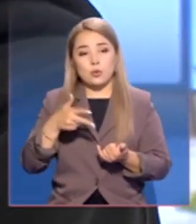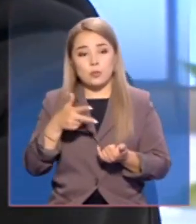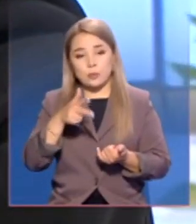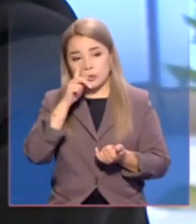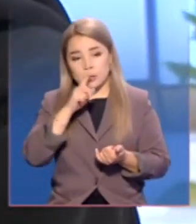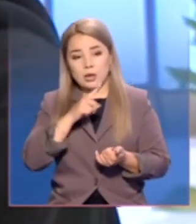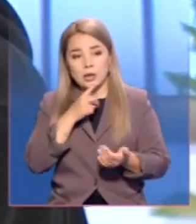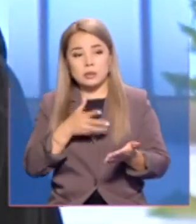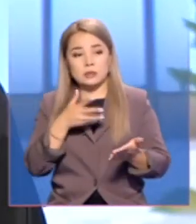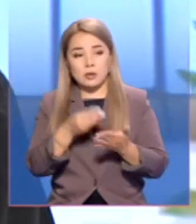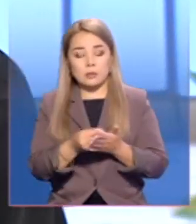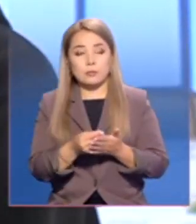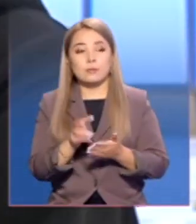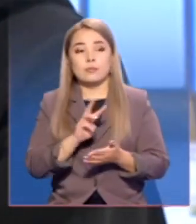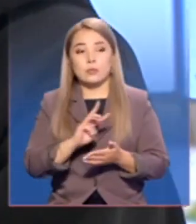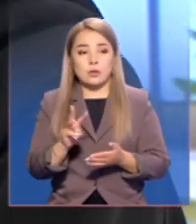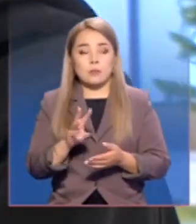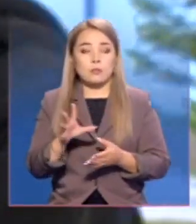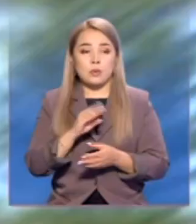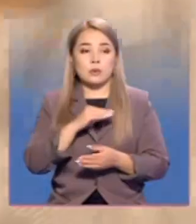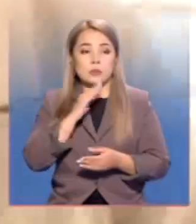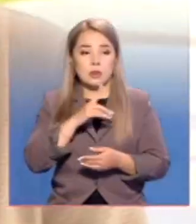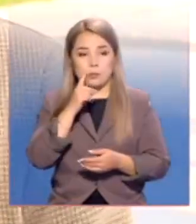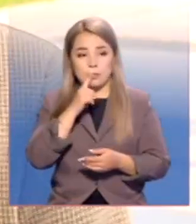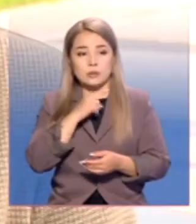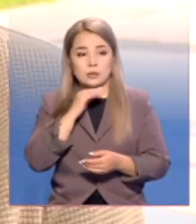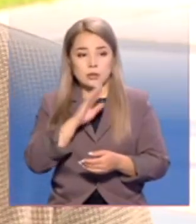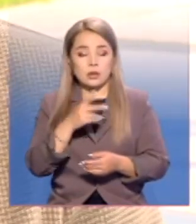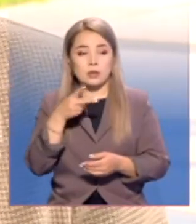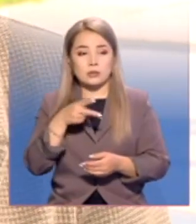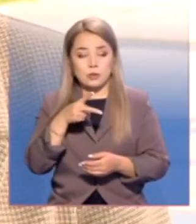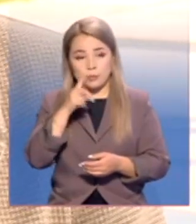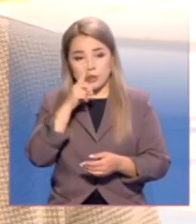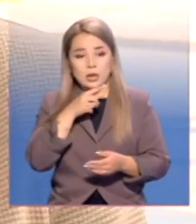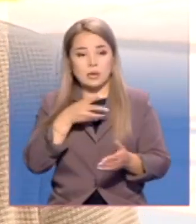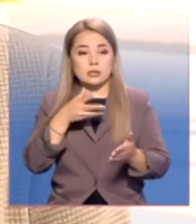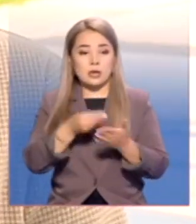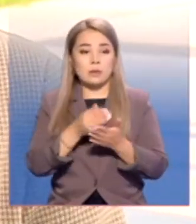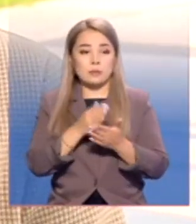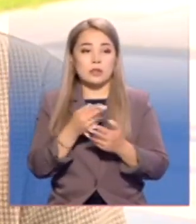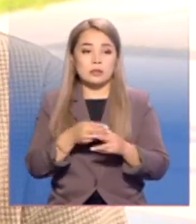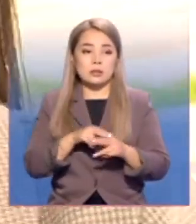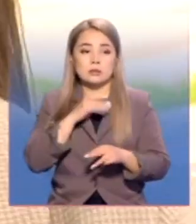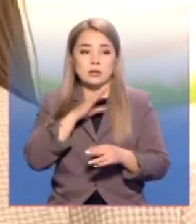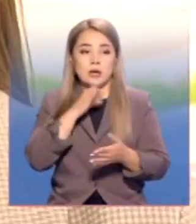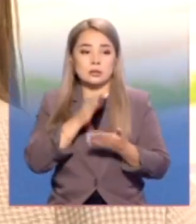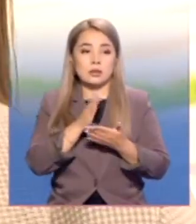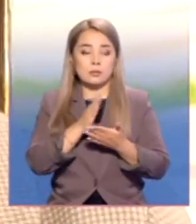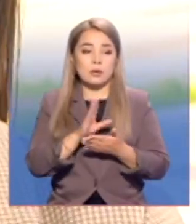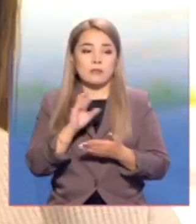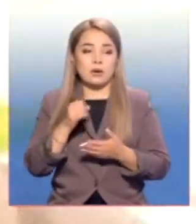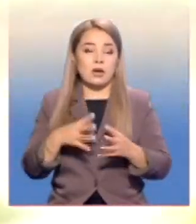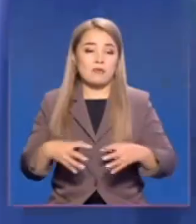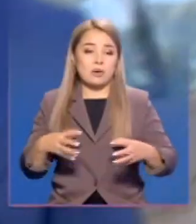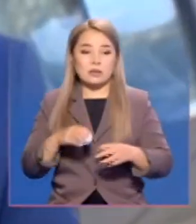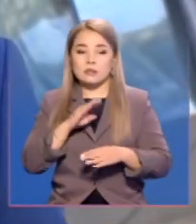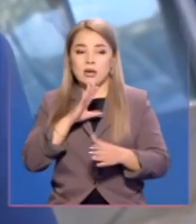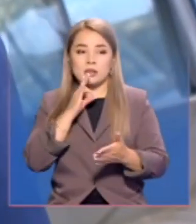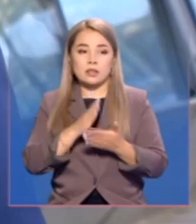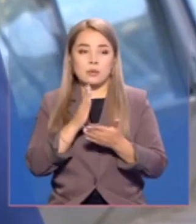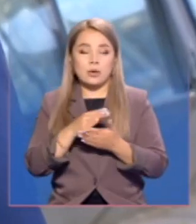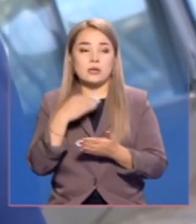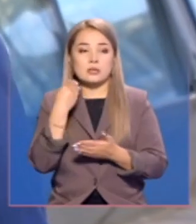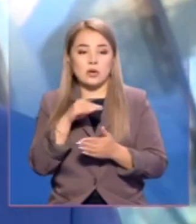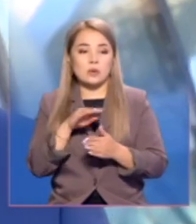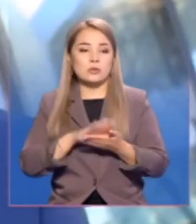салам, минута бәрі жетеді бір айға. Айына 2000 теңге салам, сол бір айға жетеді. Wi-Fi-сы жетпейді.